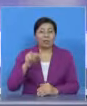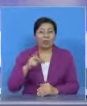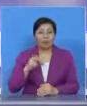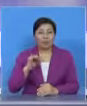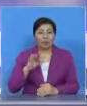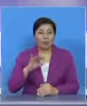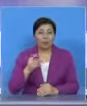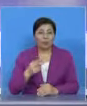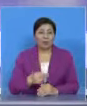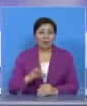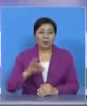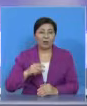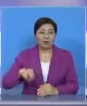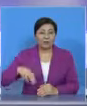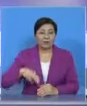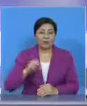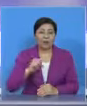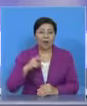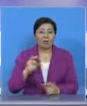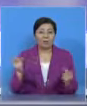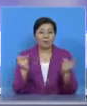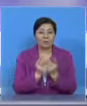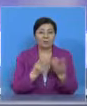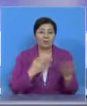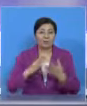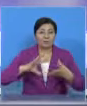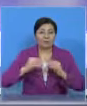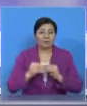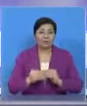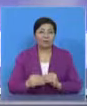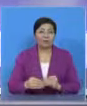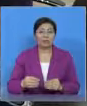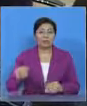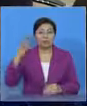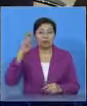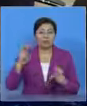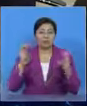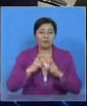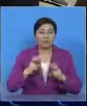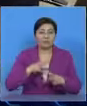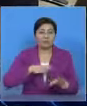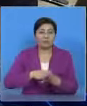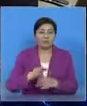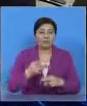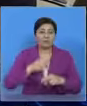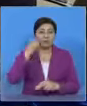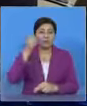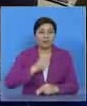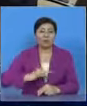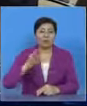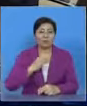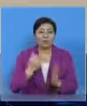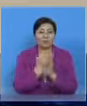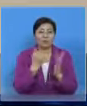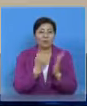маргулана ангаром окон ходе встречи были обсуждены итоги комплексных научных исследований осуществлены в текущем году в регионе в рамках